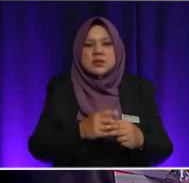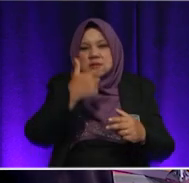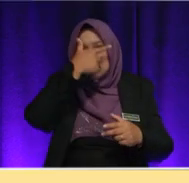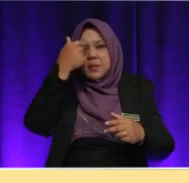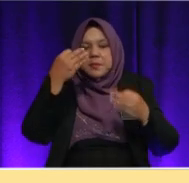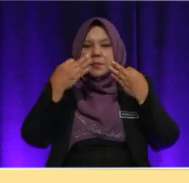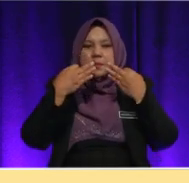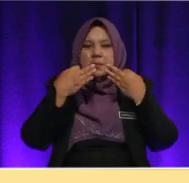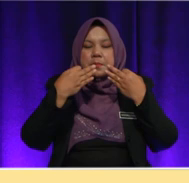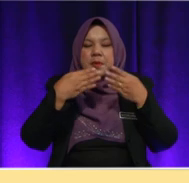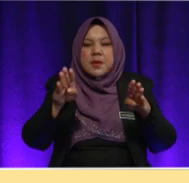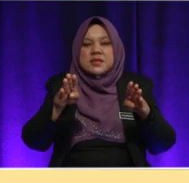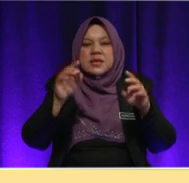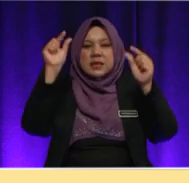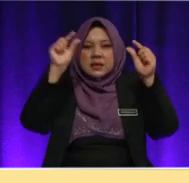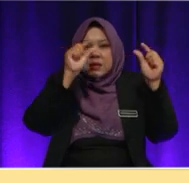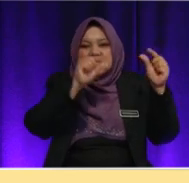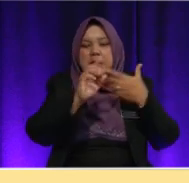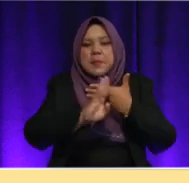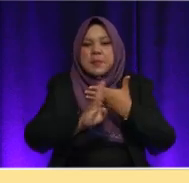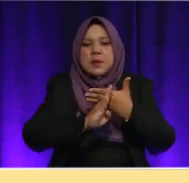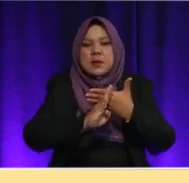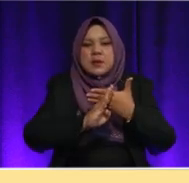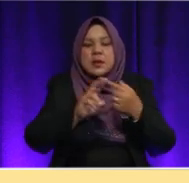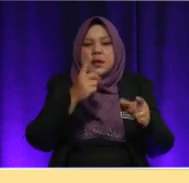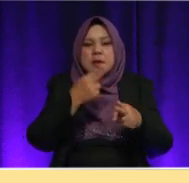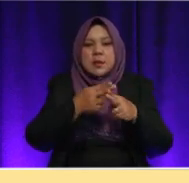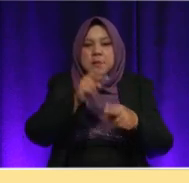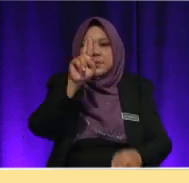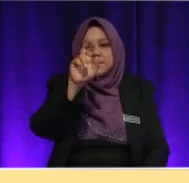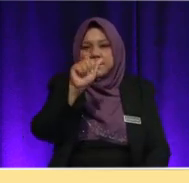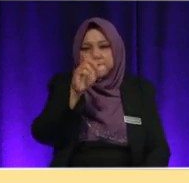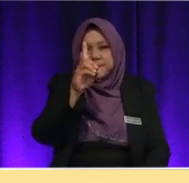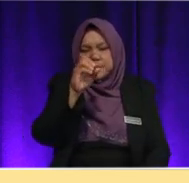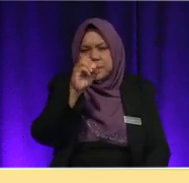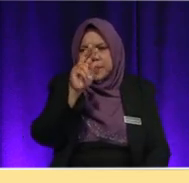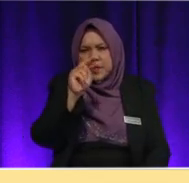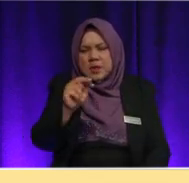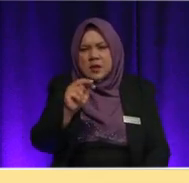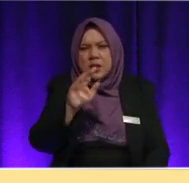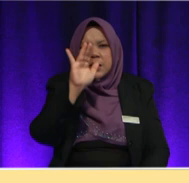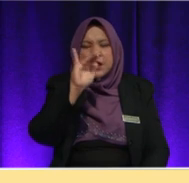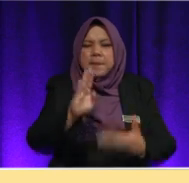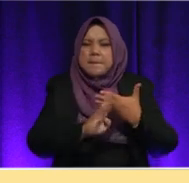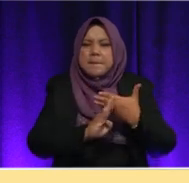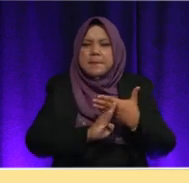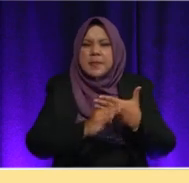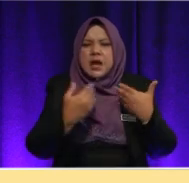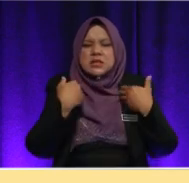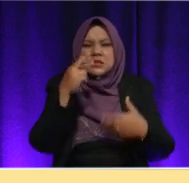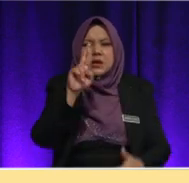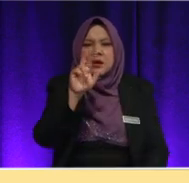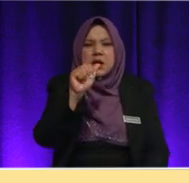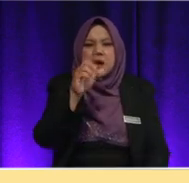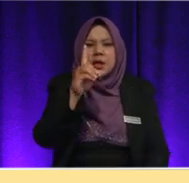menyebabkan pelepasan gas berbahaya yaitu gas Raiden ke udah ada gas ini adalah gas yang ada radioaktif yang